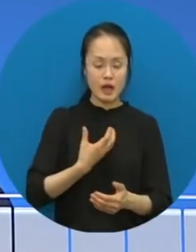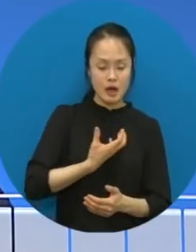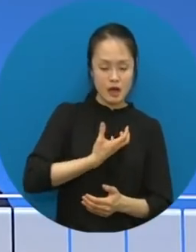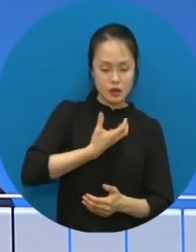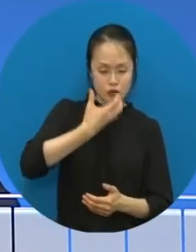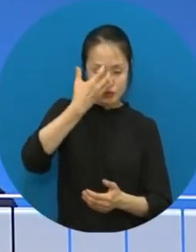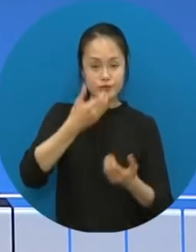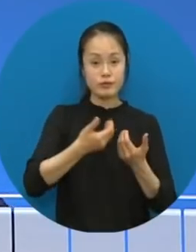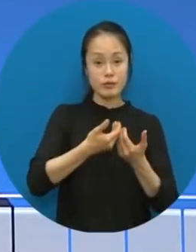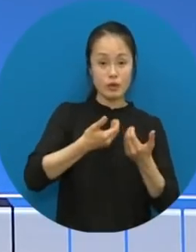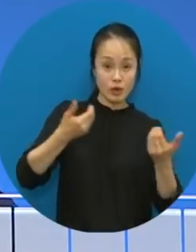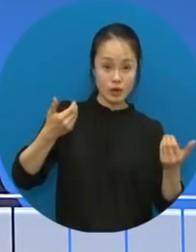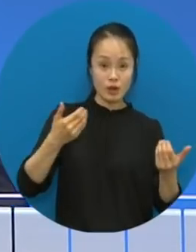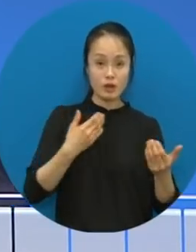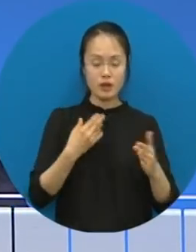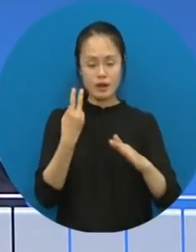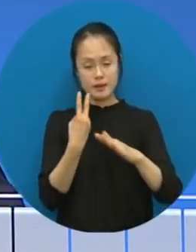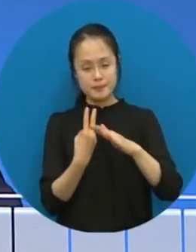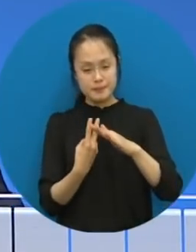이상도